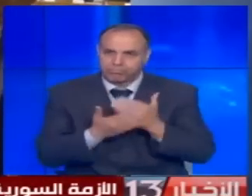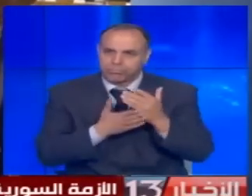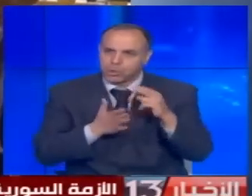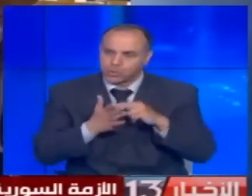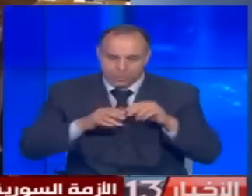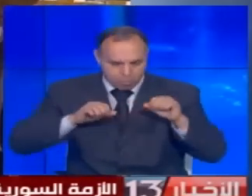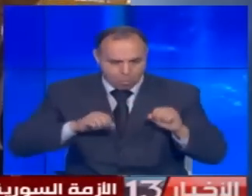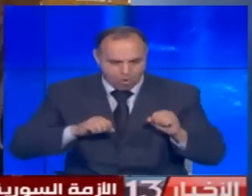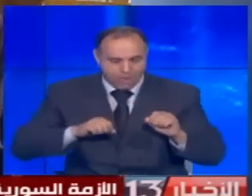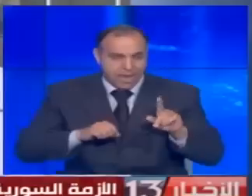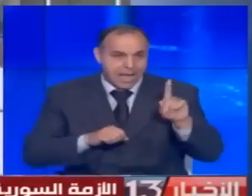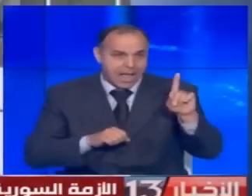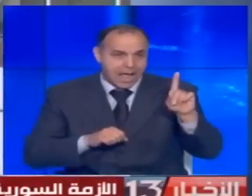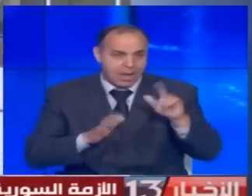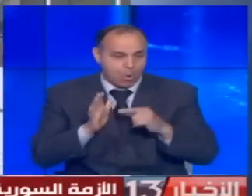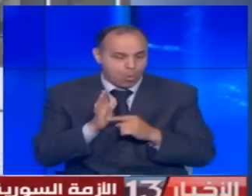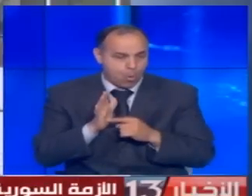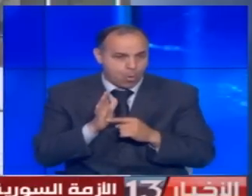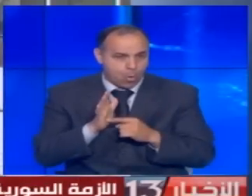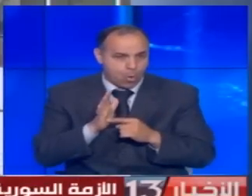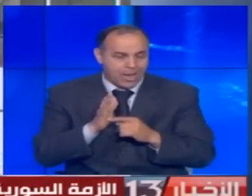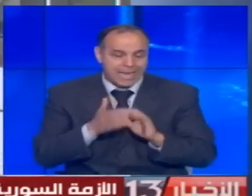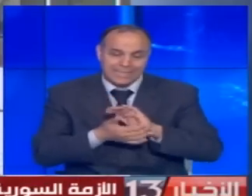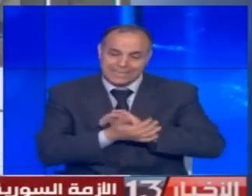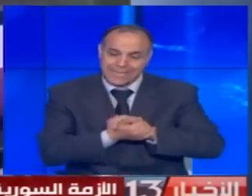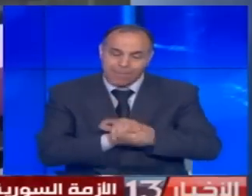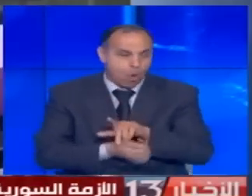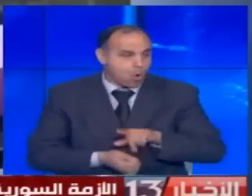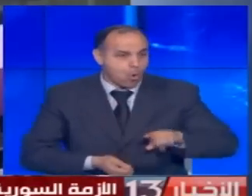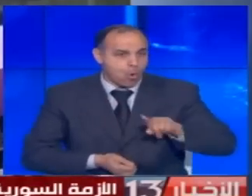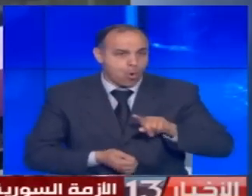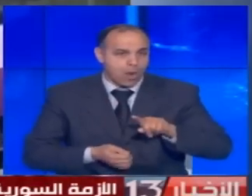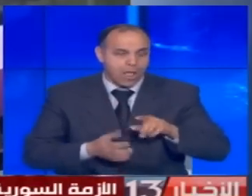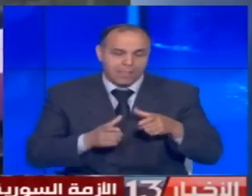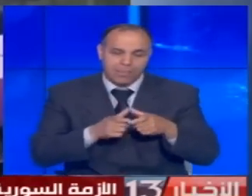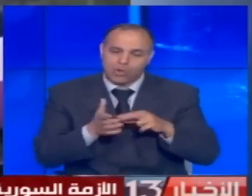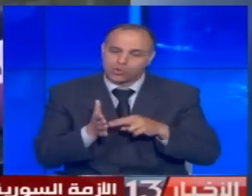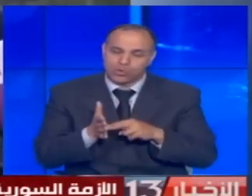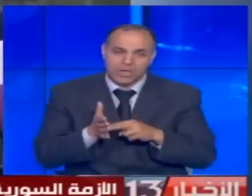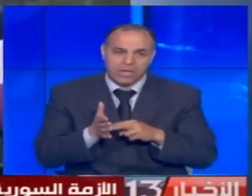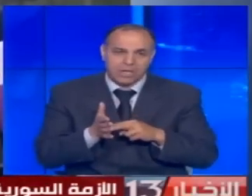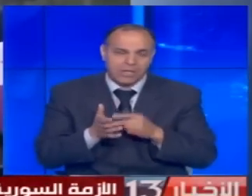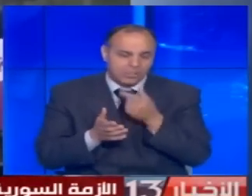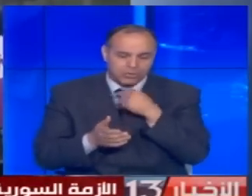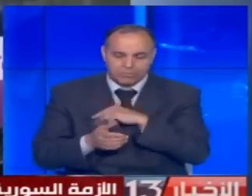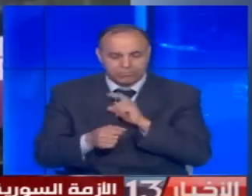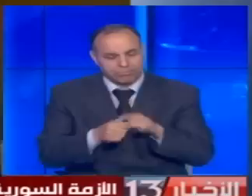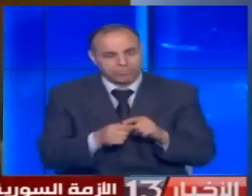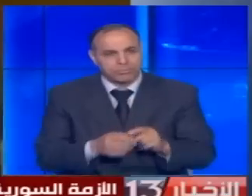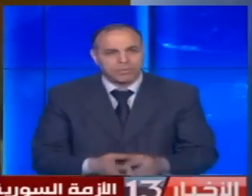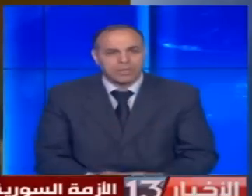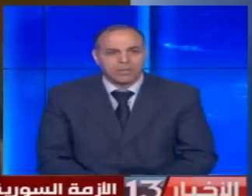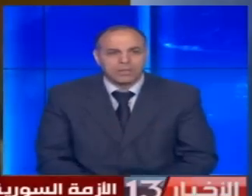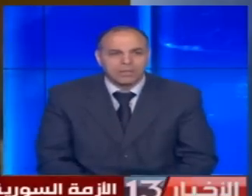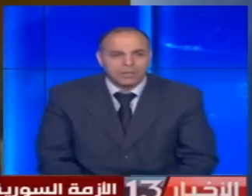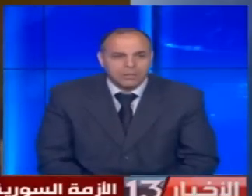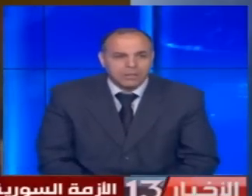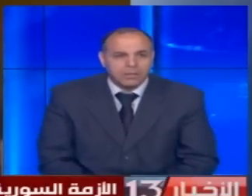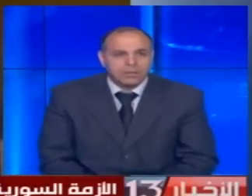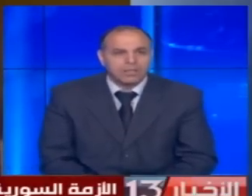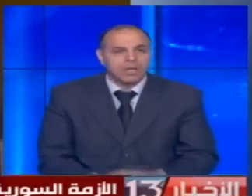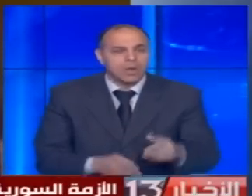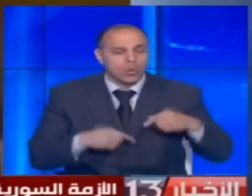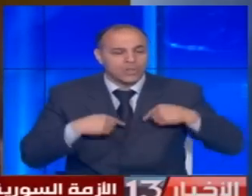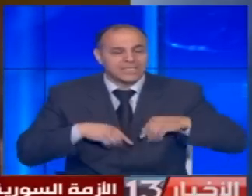ولكن شرط ان تكون عمليه السلام بالنسبه الى هذه البلاد في جنيف دائمه وقد سبق